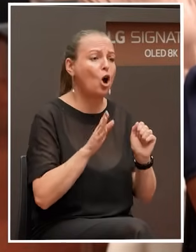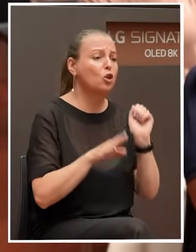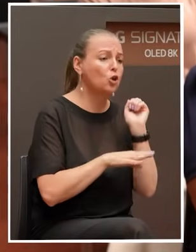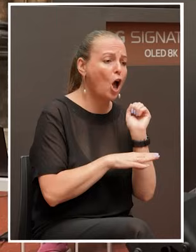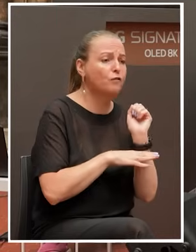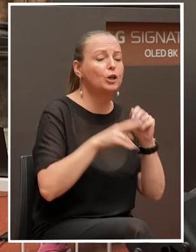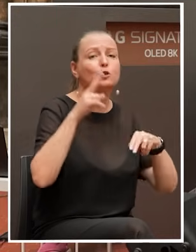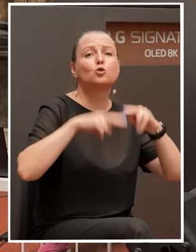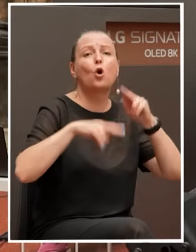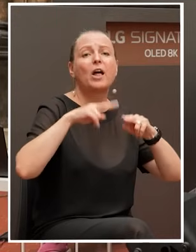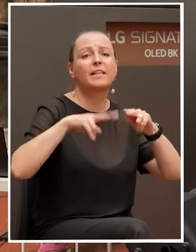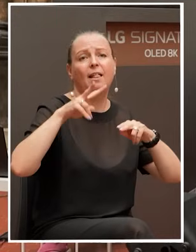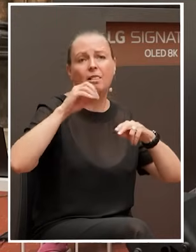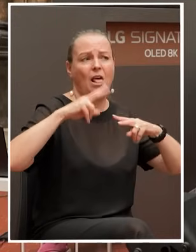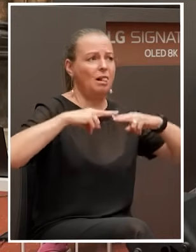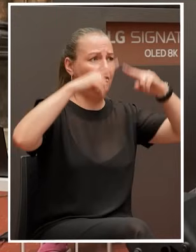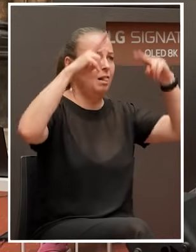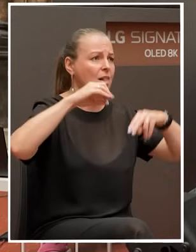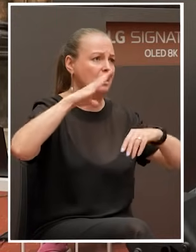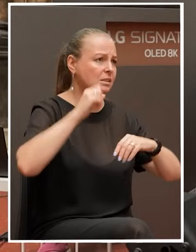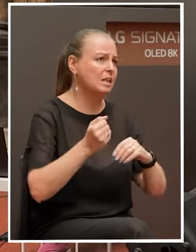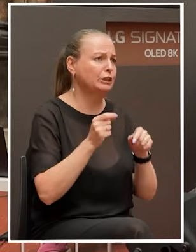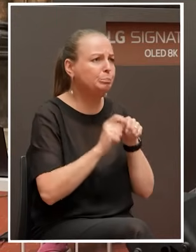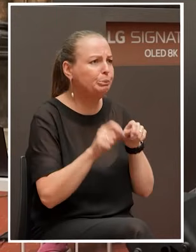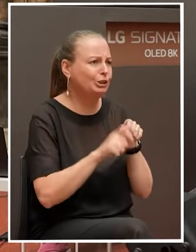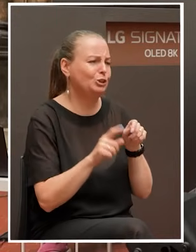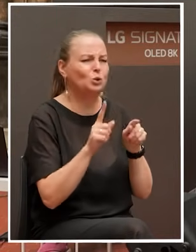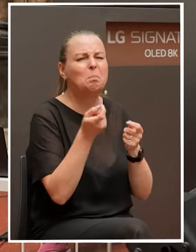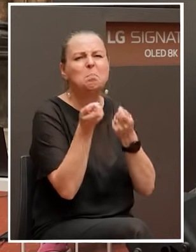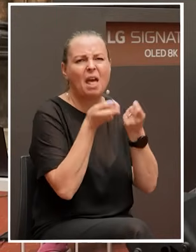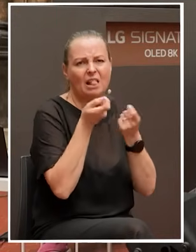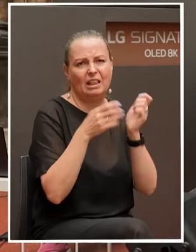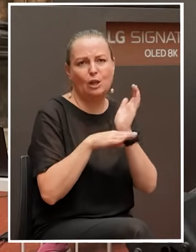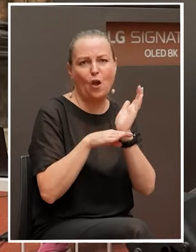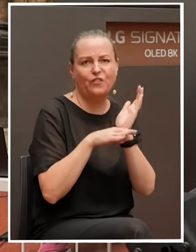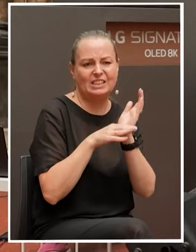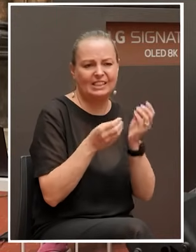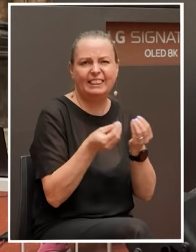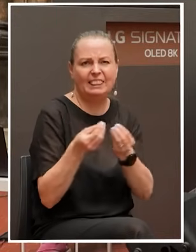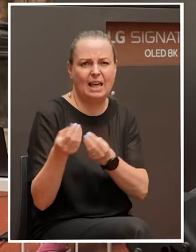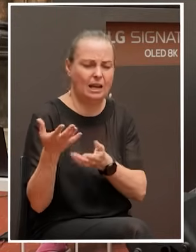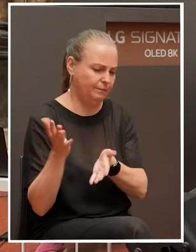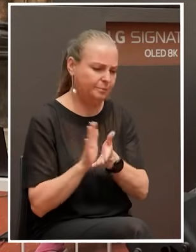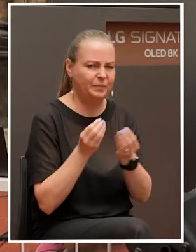леса, спички, там мелко какую древесную фенобелье.